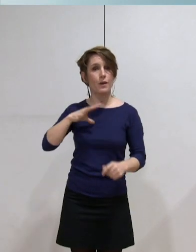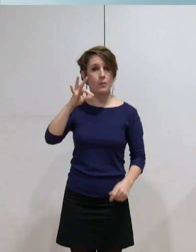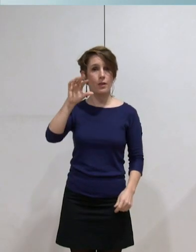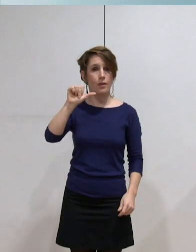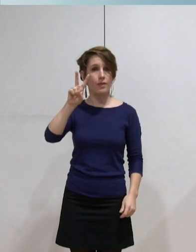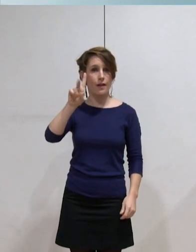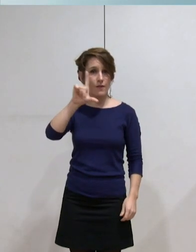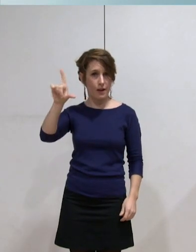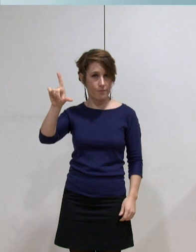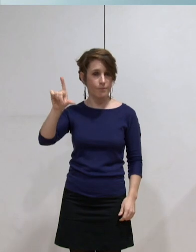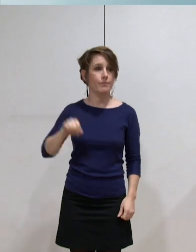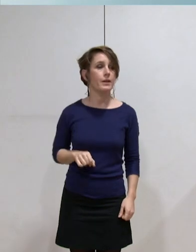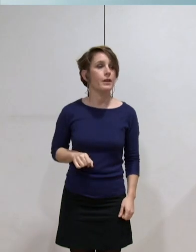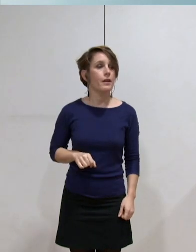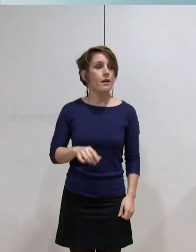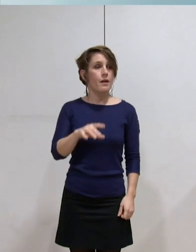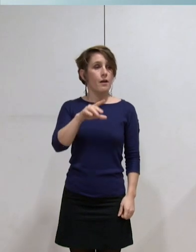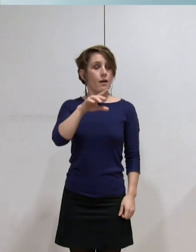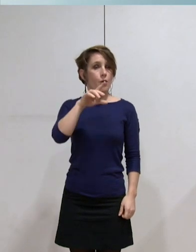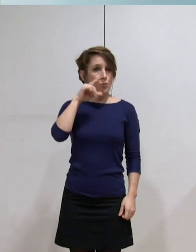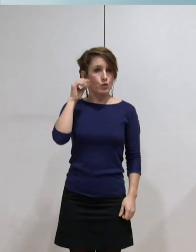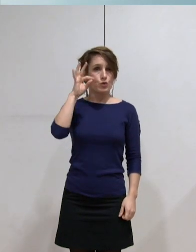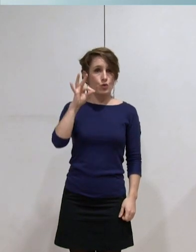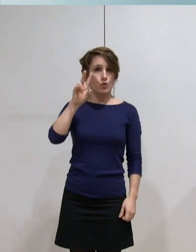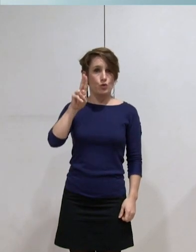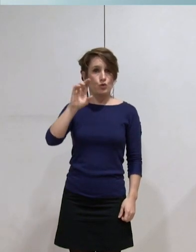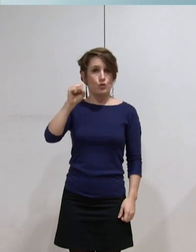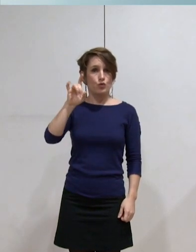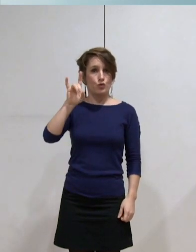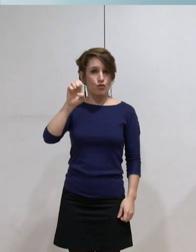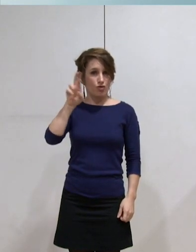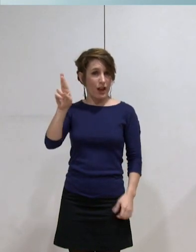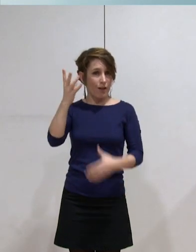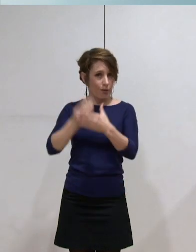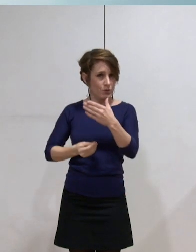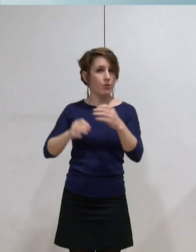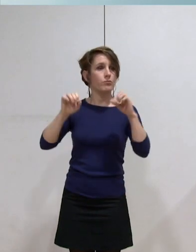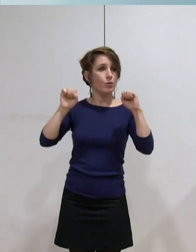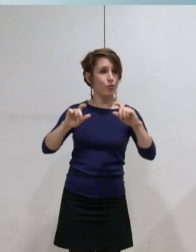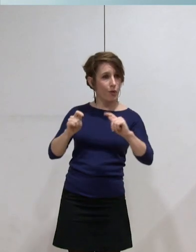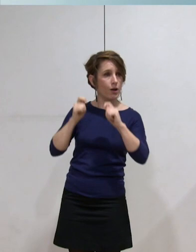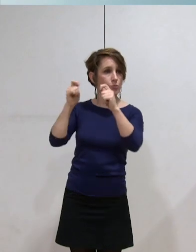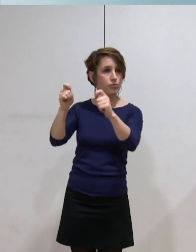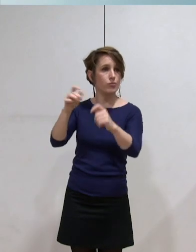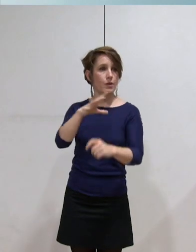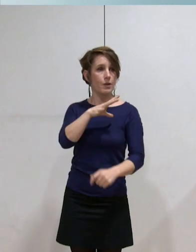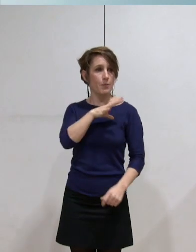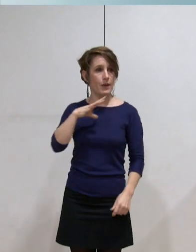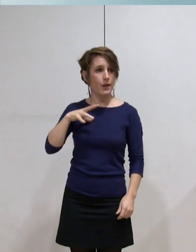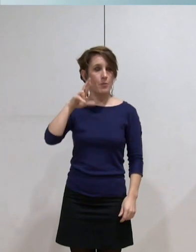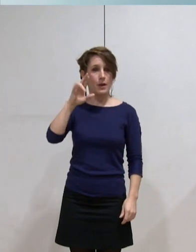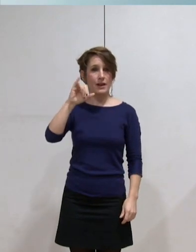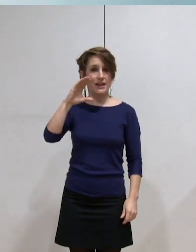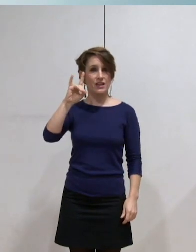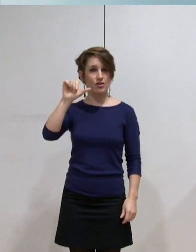Mar BO madame Marie Madeleine bouillon donne pouvoir à Madame Juli jusquà son arrivée monsie Alan